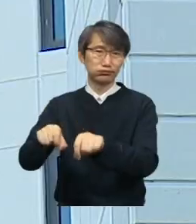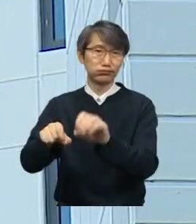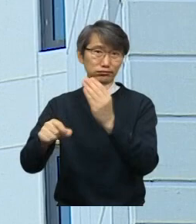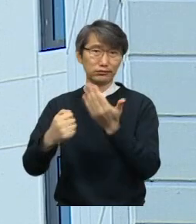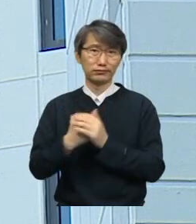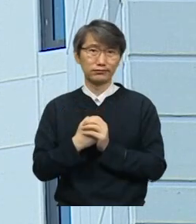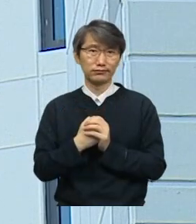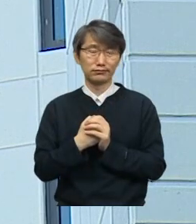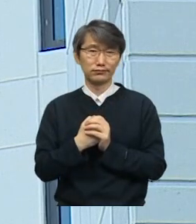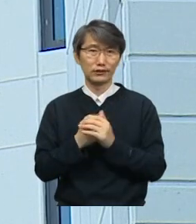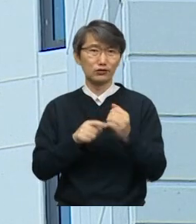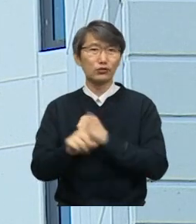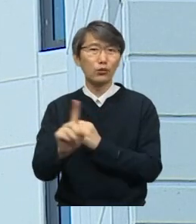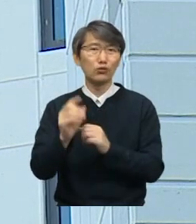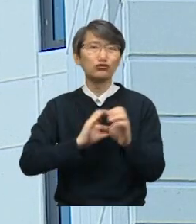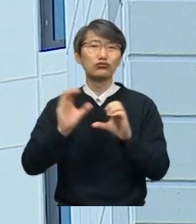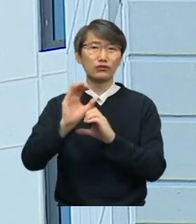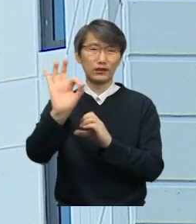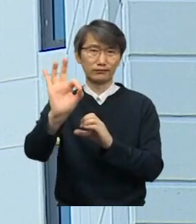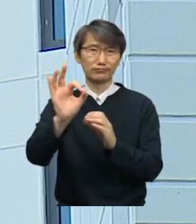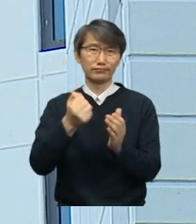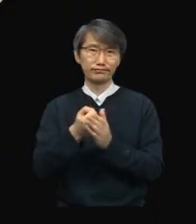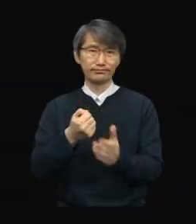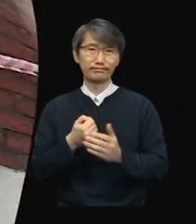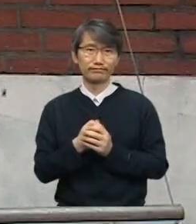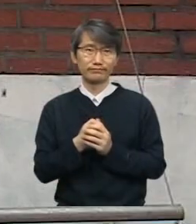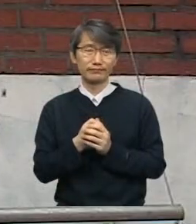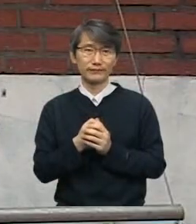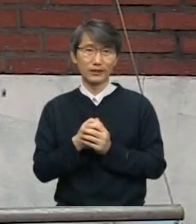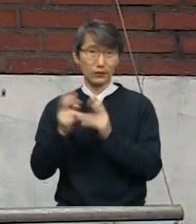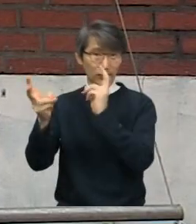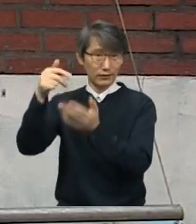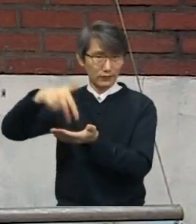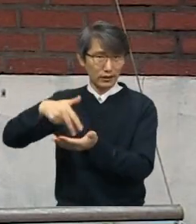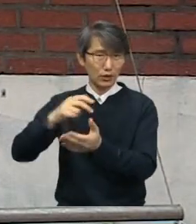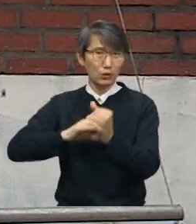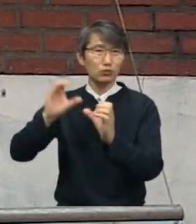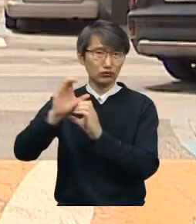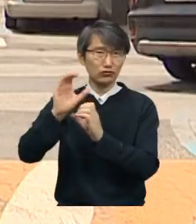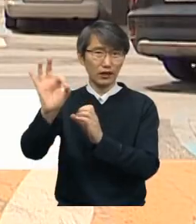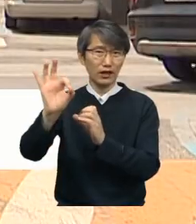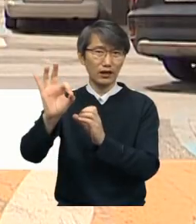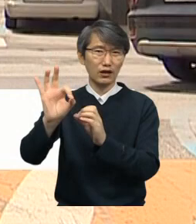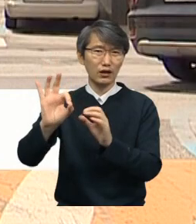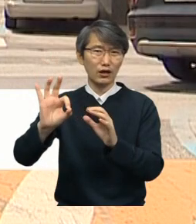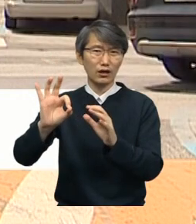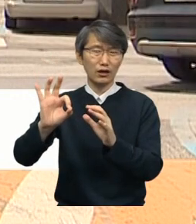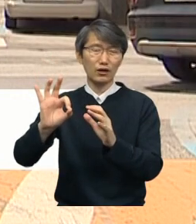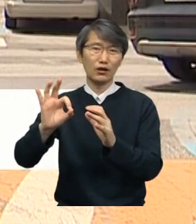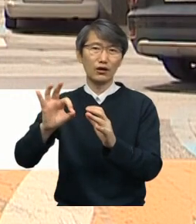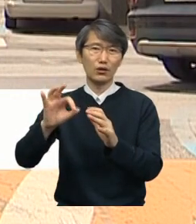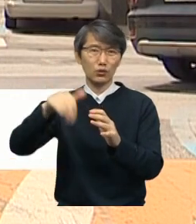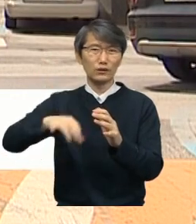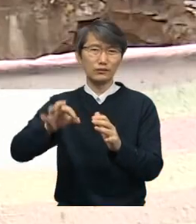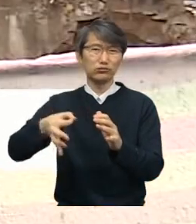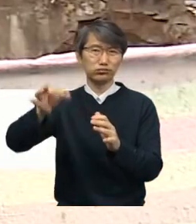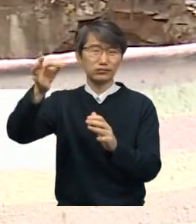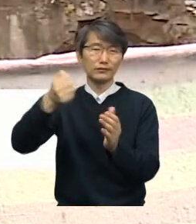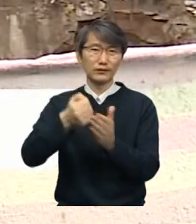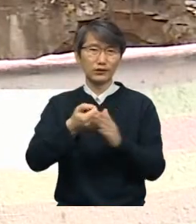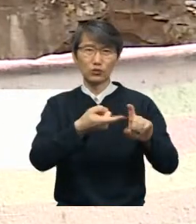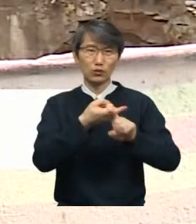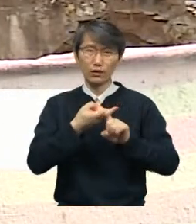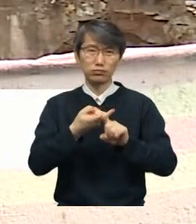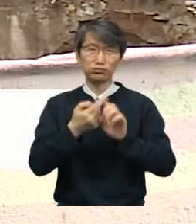지연됐습니다. 이유는 추가 분담금 요구. 시공사는 공사비 상승에 따라 추가 분담금을 요구했지만